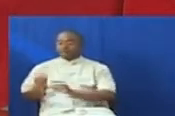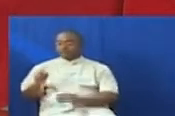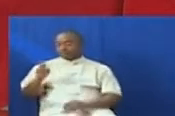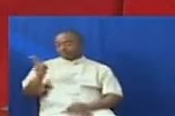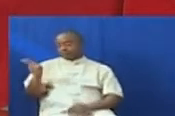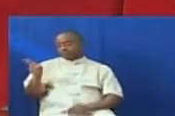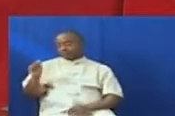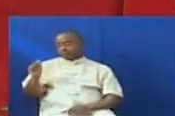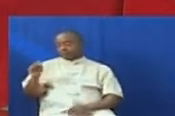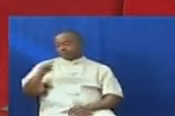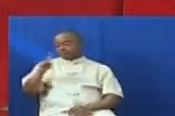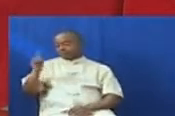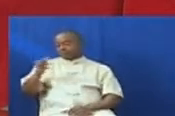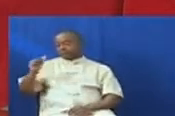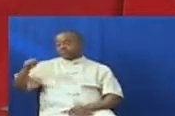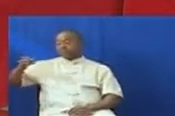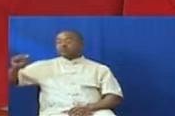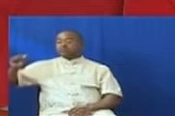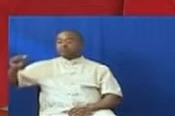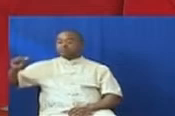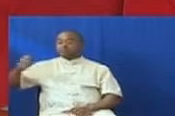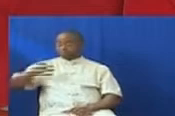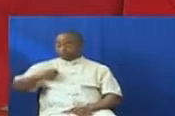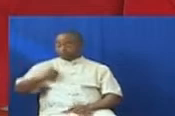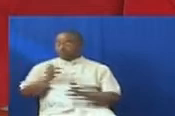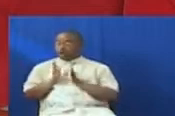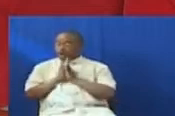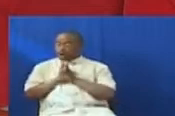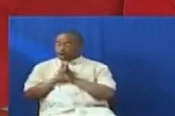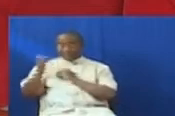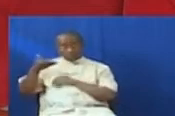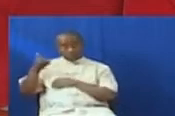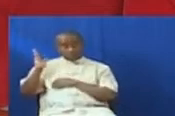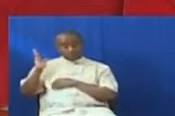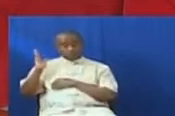Niombe serikali, miradi ile ambayo